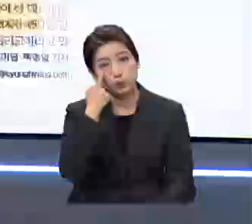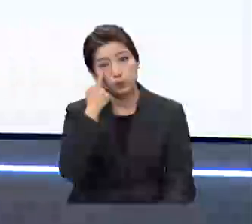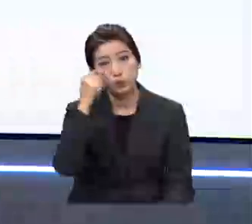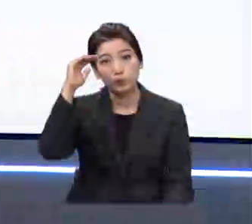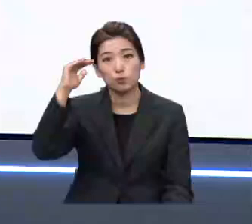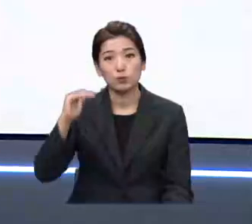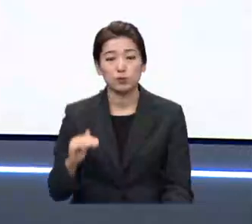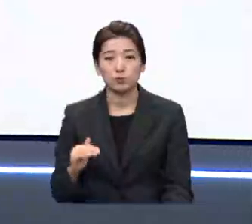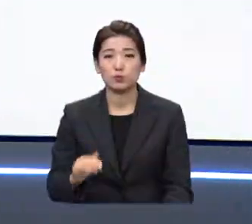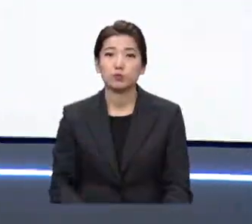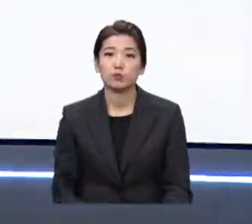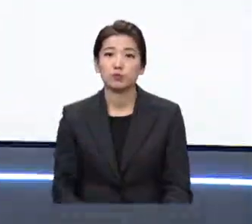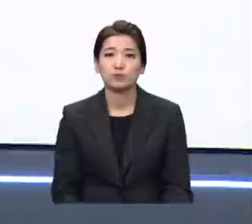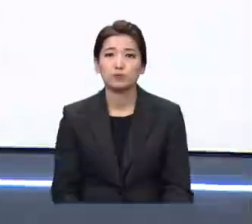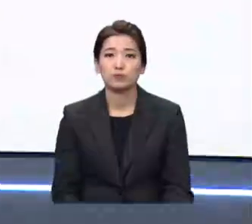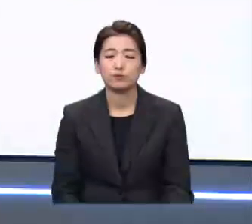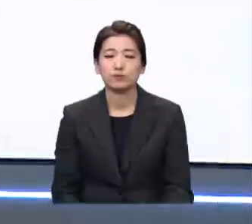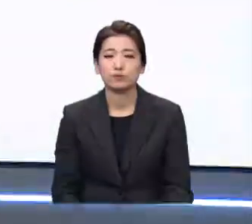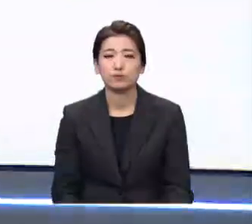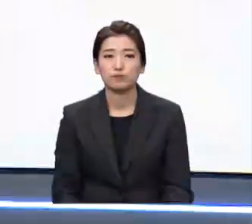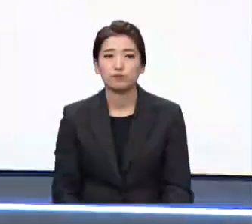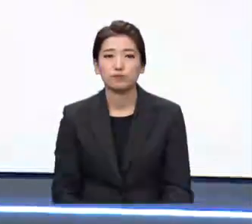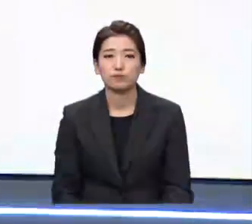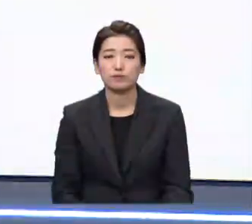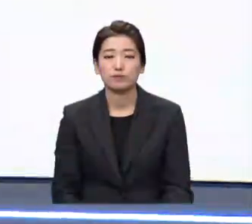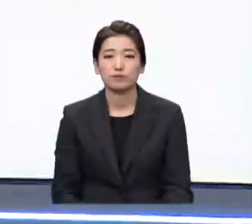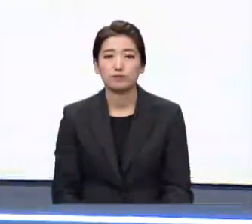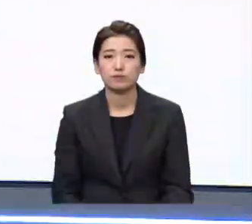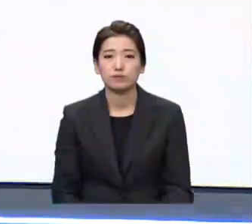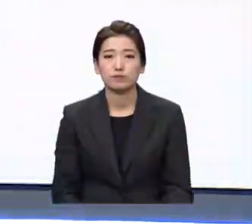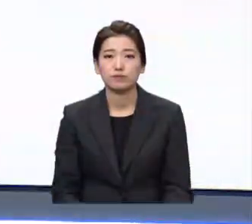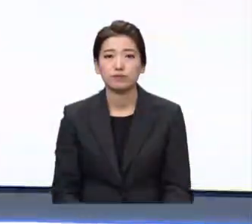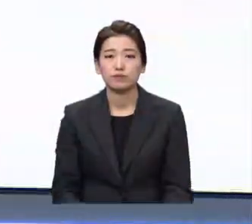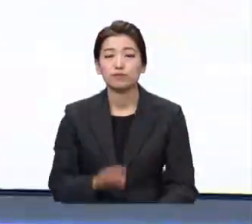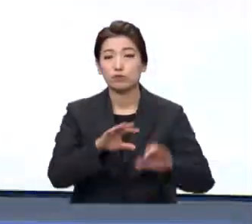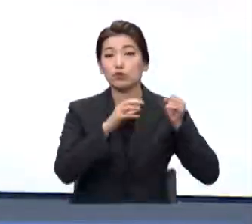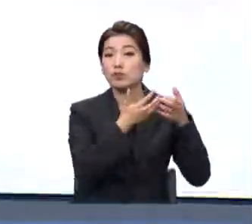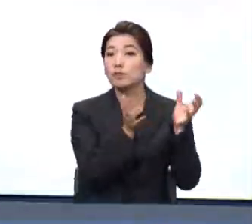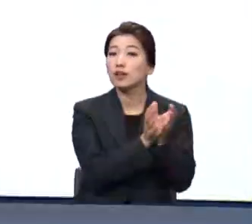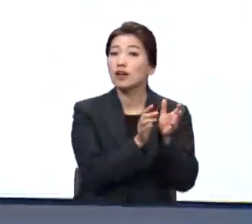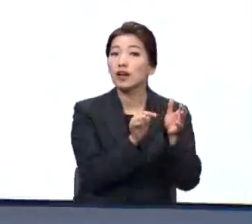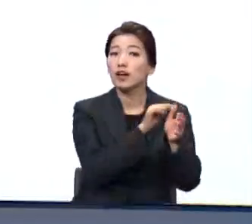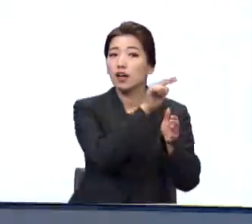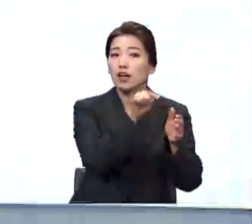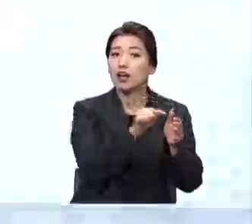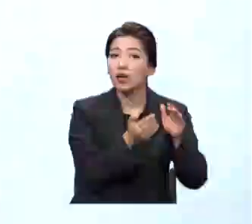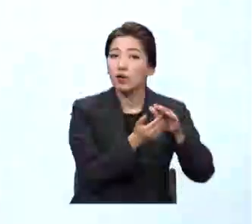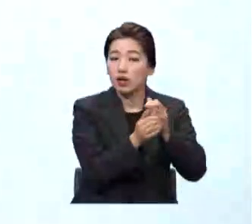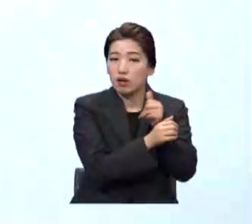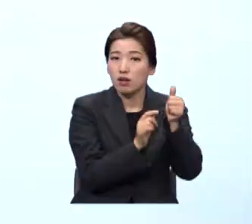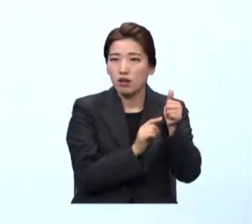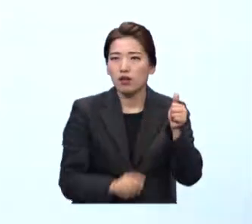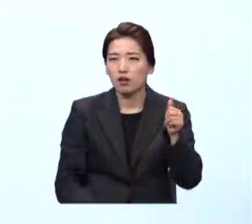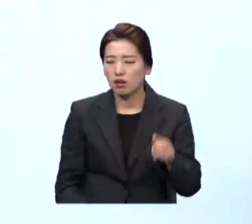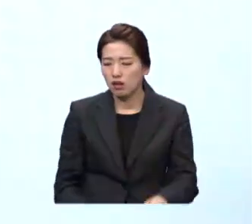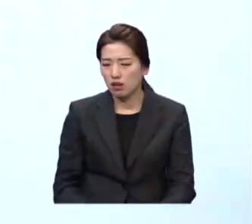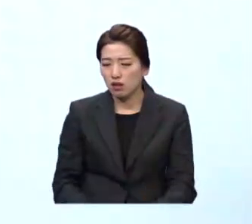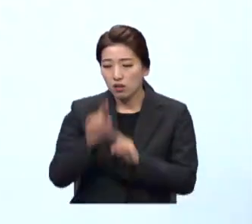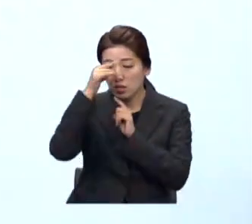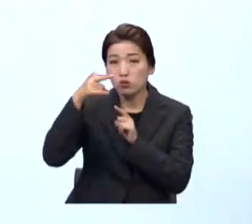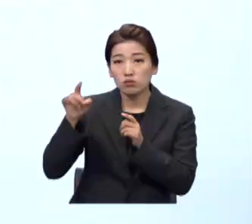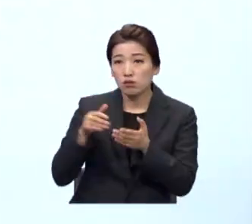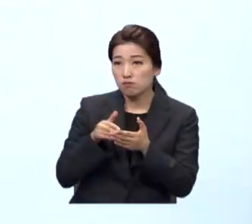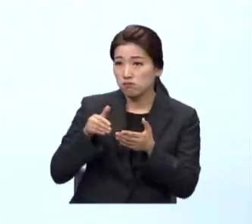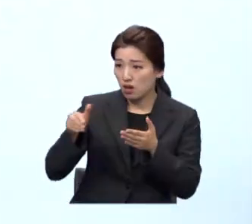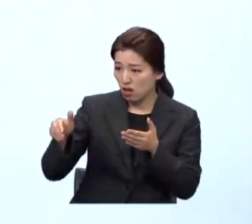볼까요 이런 이준석 전 대표에 대해서 한 지도부 인사가 이렇게 얘기를 했다고 합니다네 이전 대표가 나가도 우리